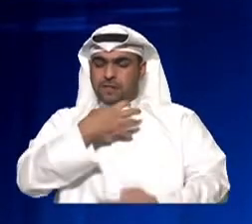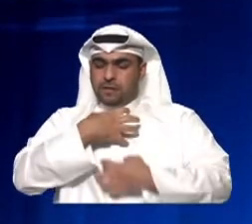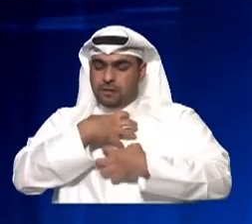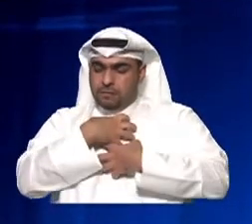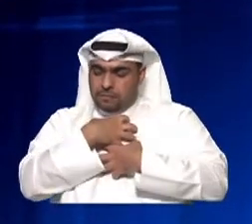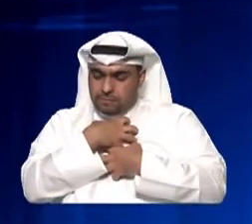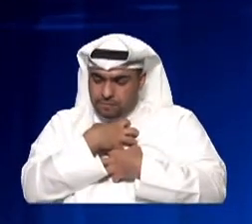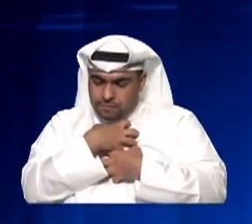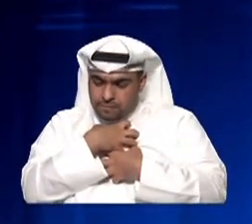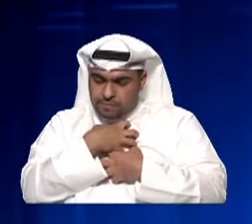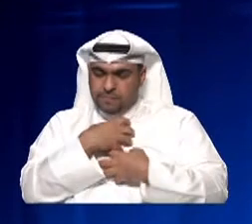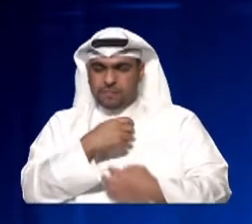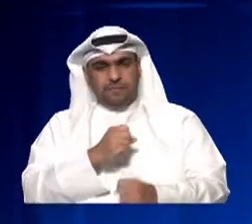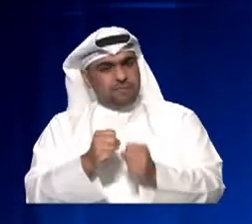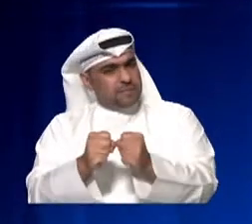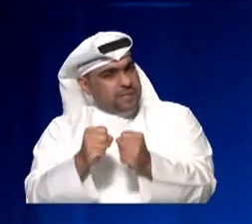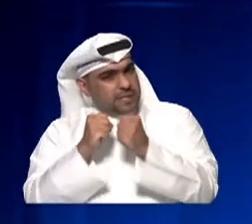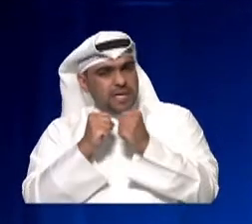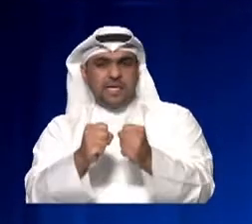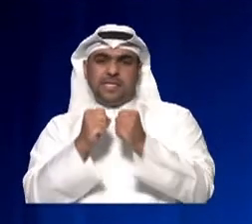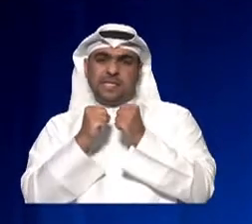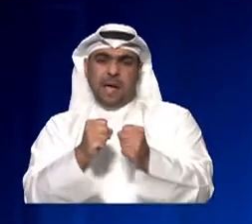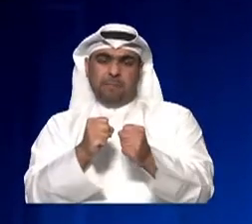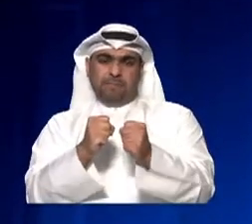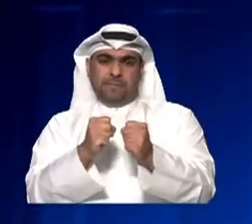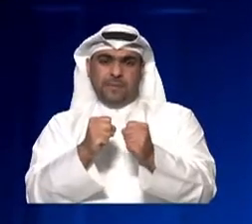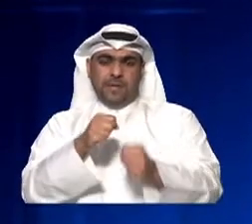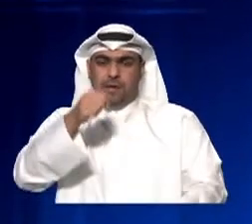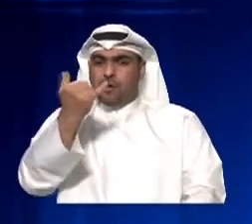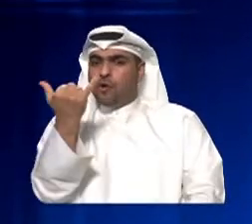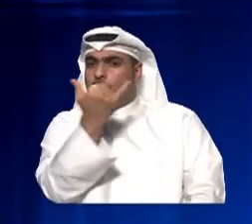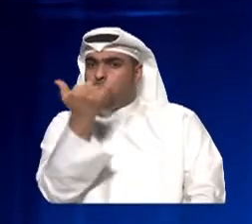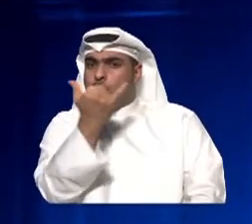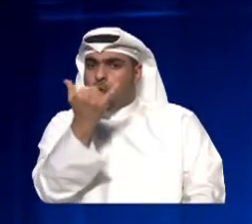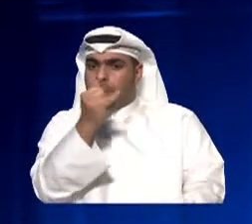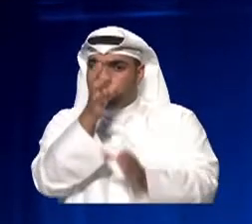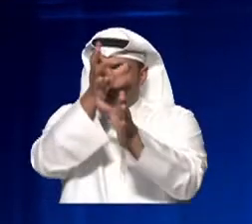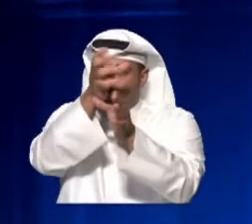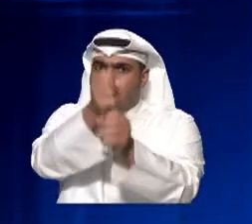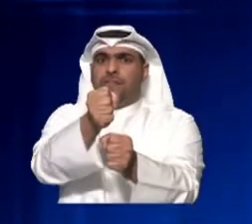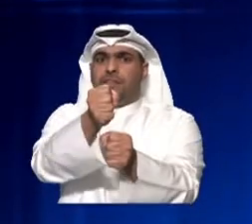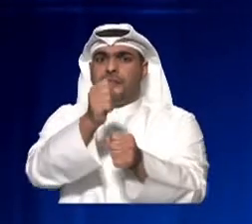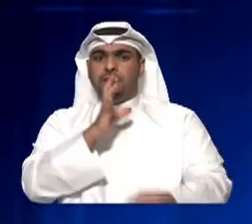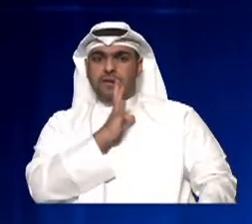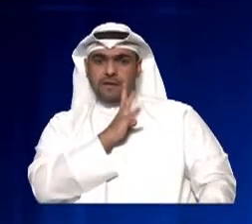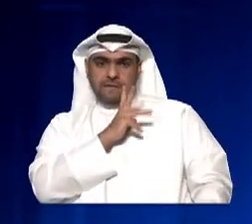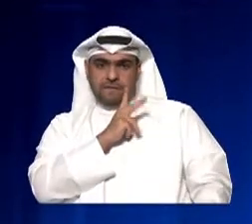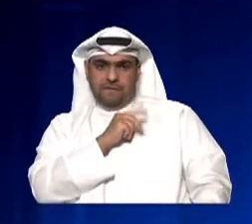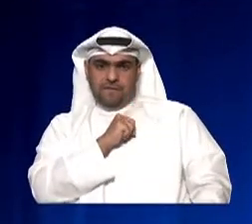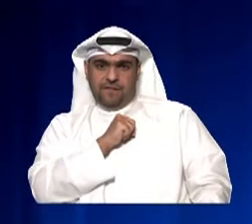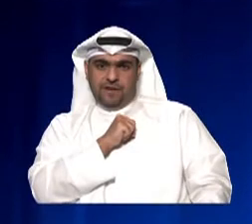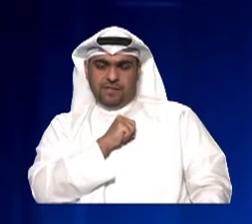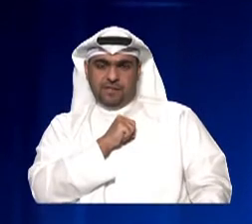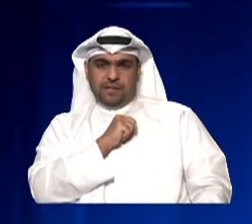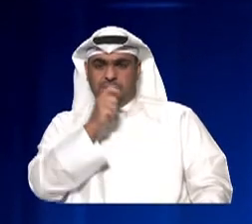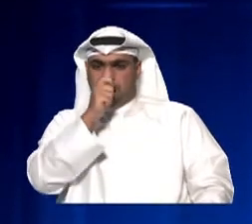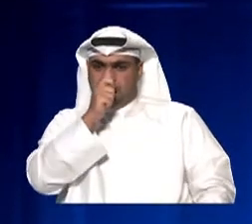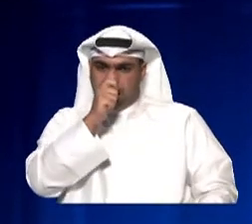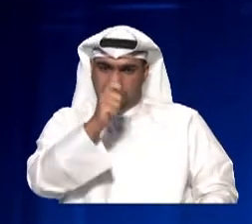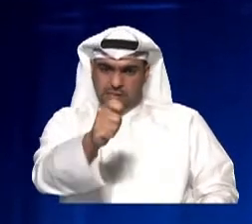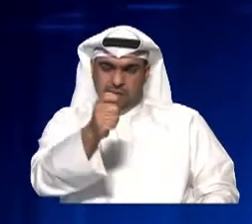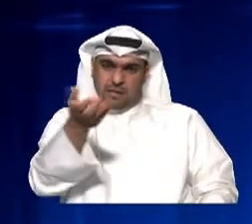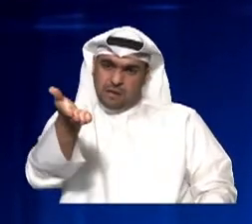المحتلة على كافة الأصعدة، بما يضمن سلامة الأشقاء في فلسطين وحقن دمائهم